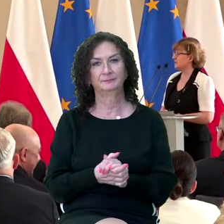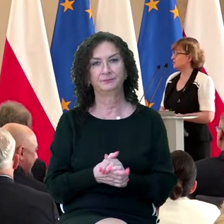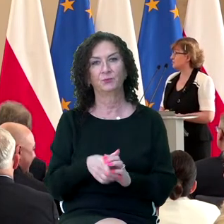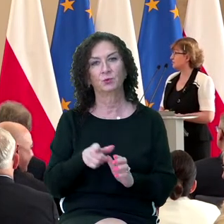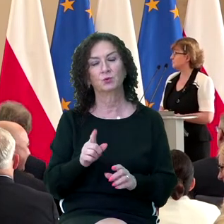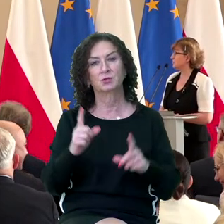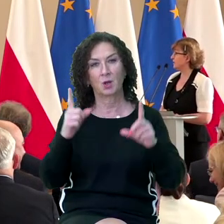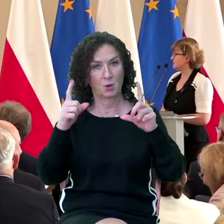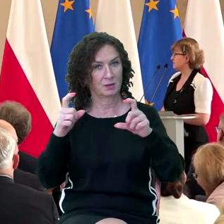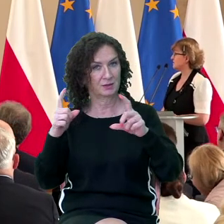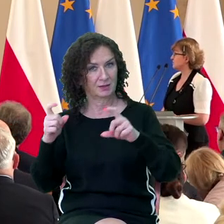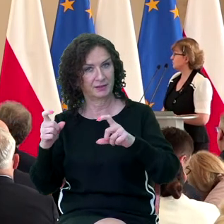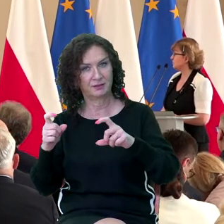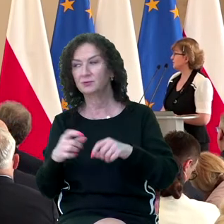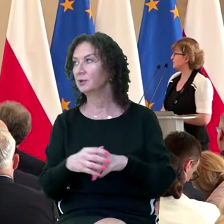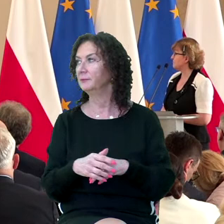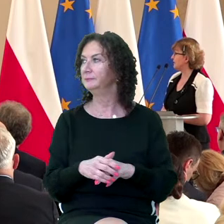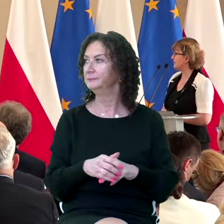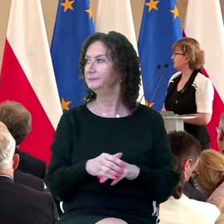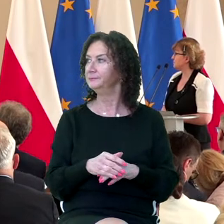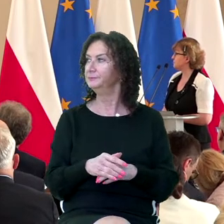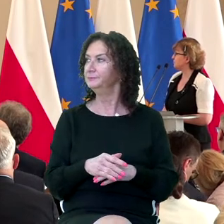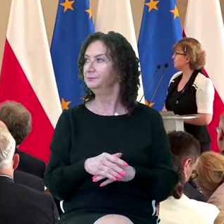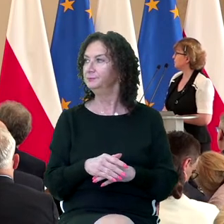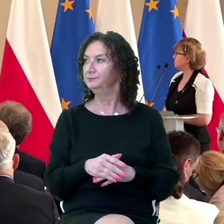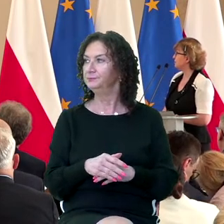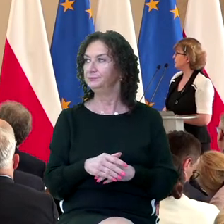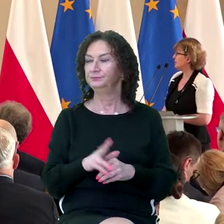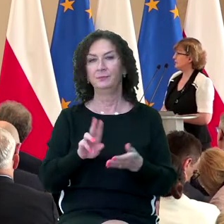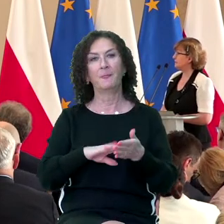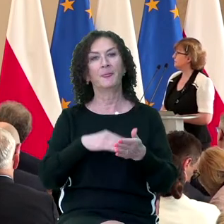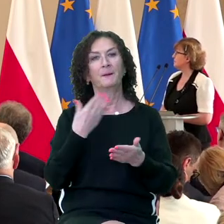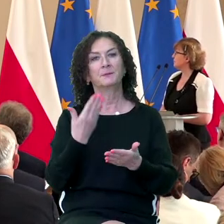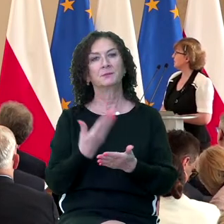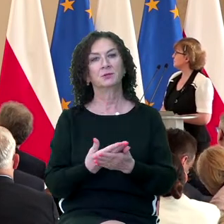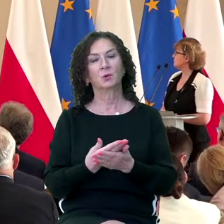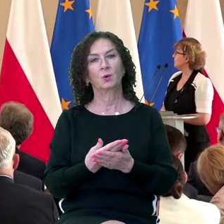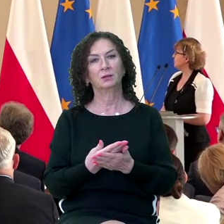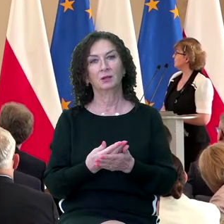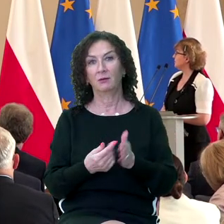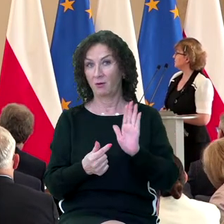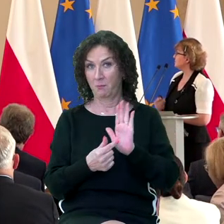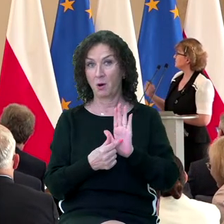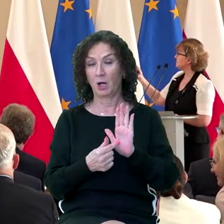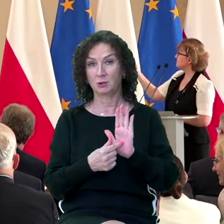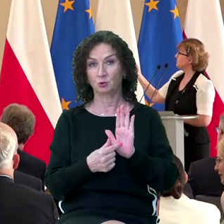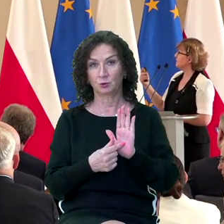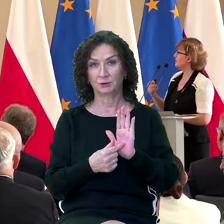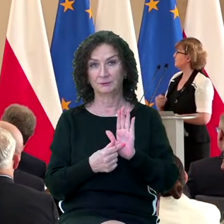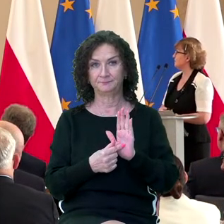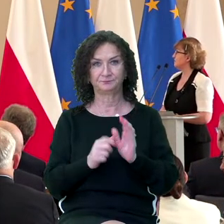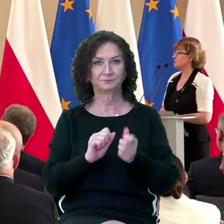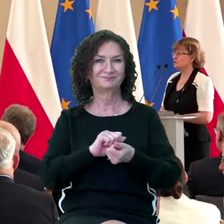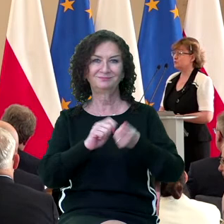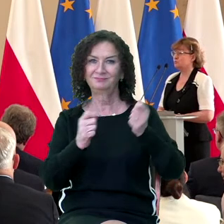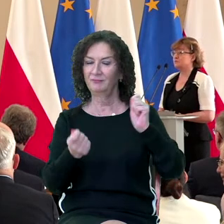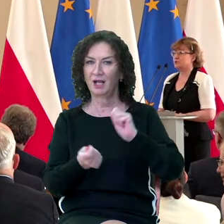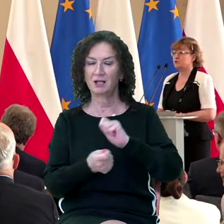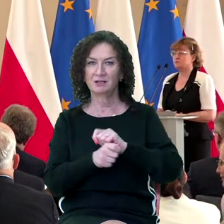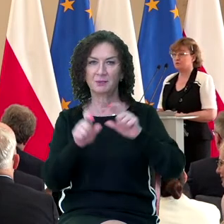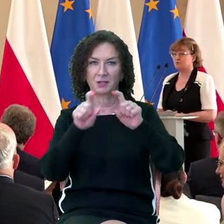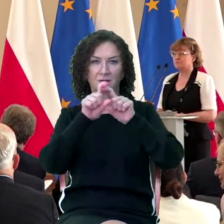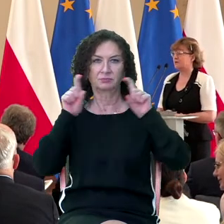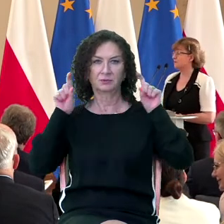z naszych przepastnych zasobów archiwalnych, przykładowe pokazujemy. Zmiana, prawda, szyldu w